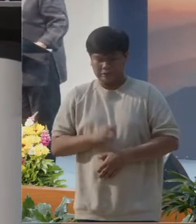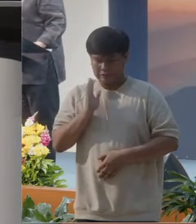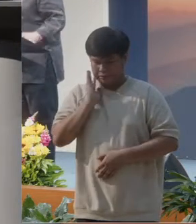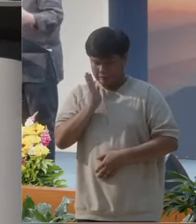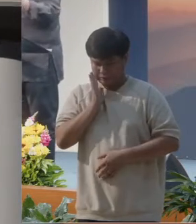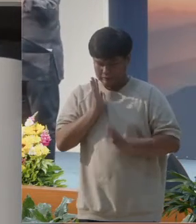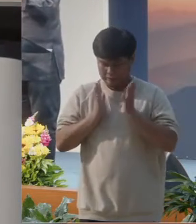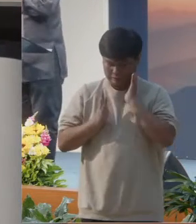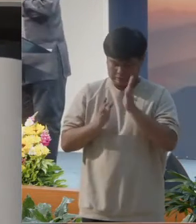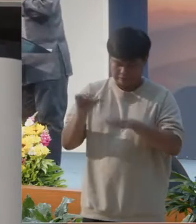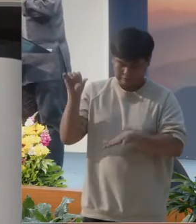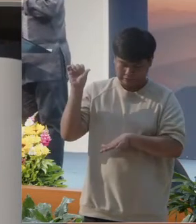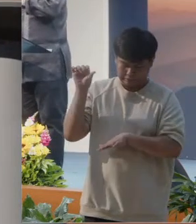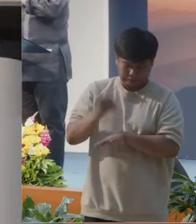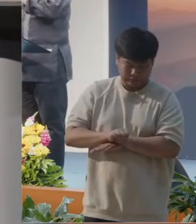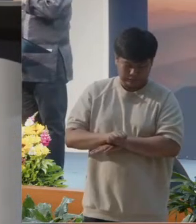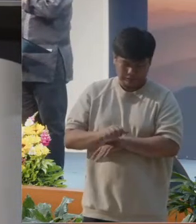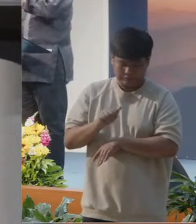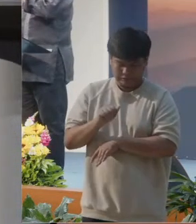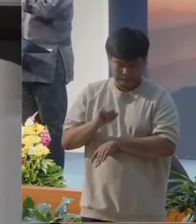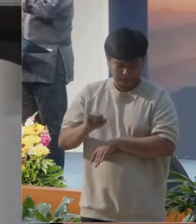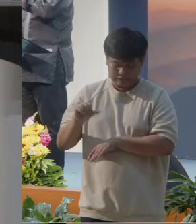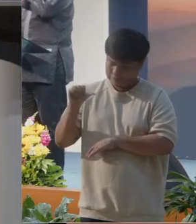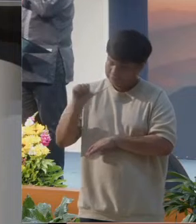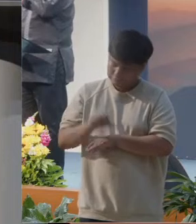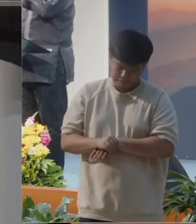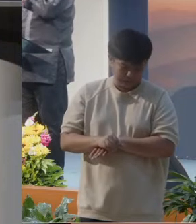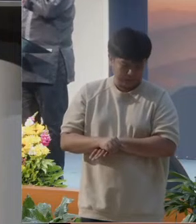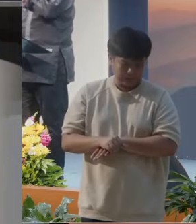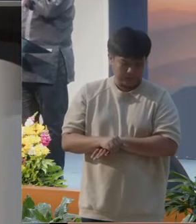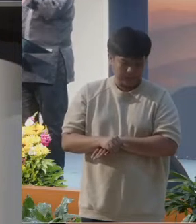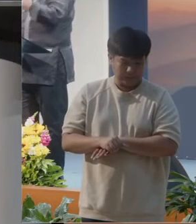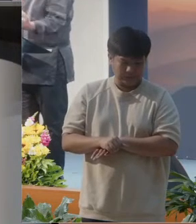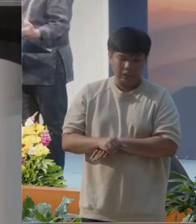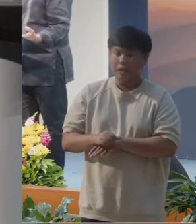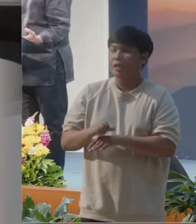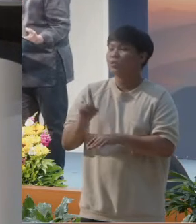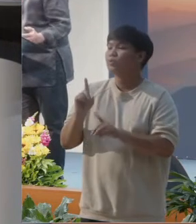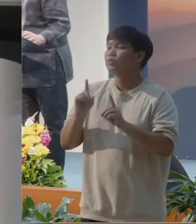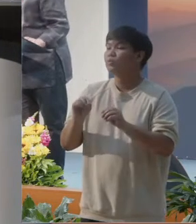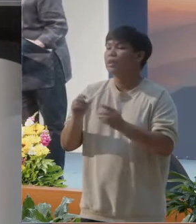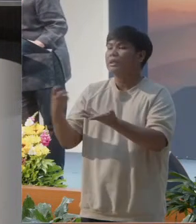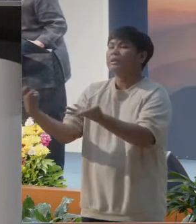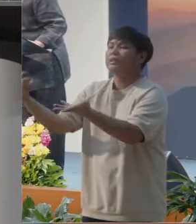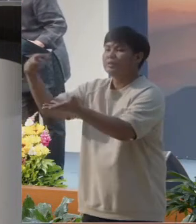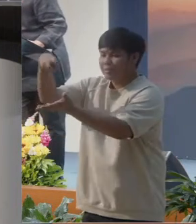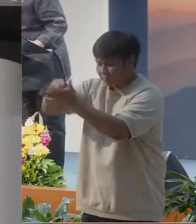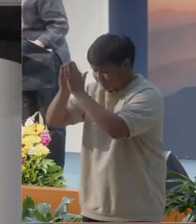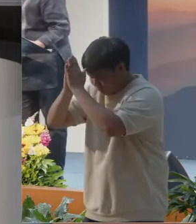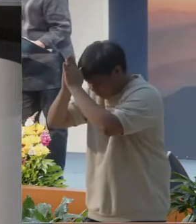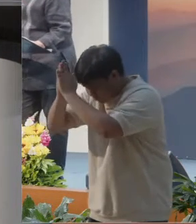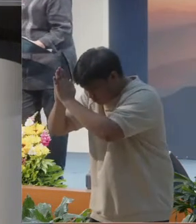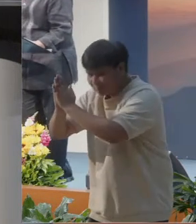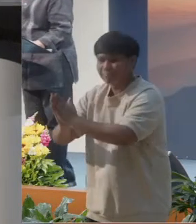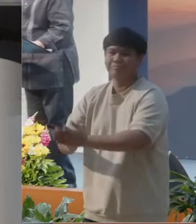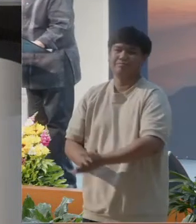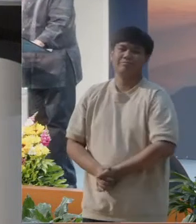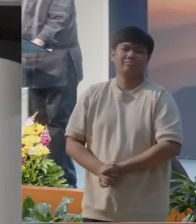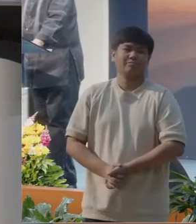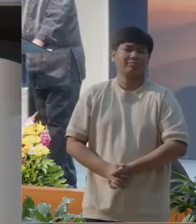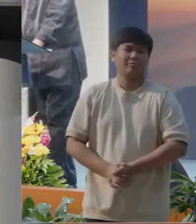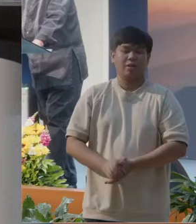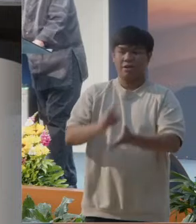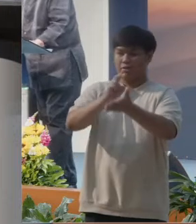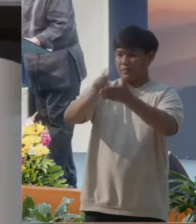kahihiyan, sa kanyang pagkatunaw ng loob, ang kanyang ginawa ay lumapit sa Panginoon. Saan po natin makikita?